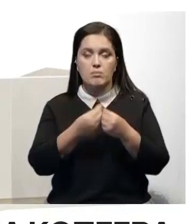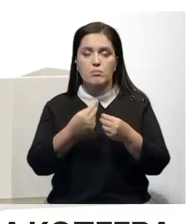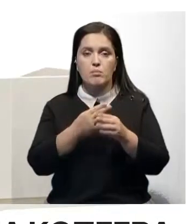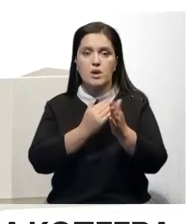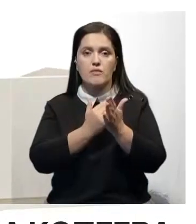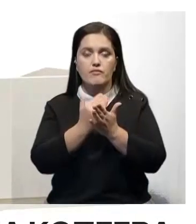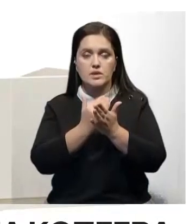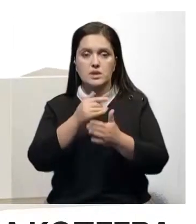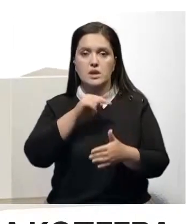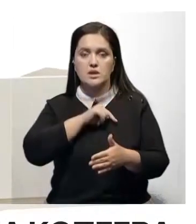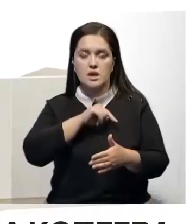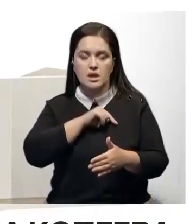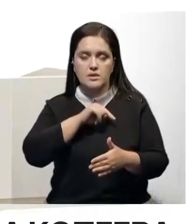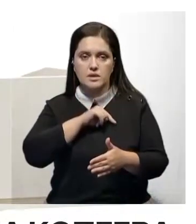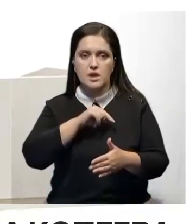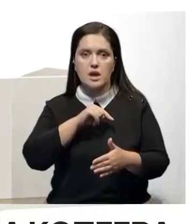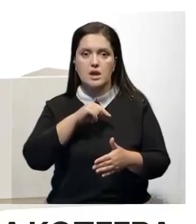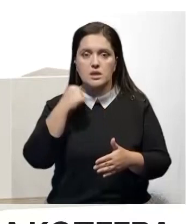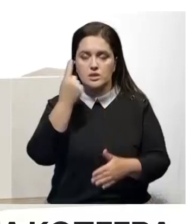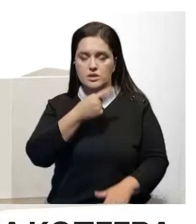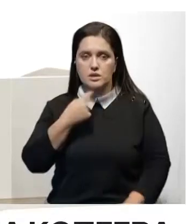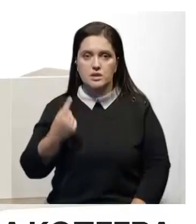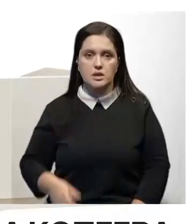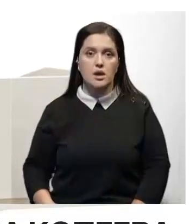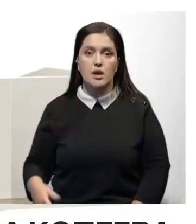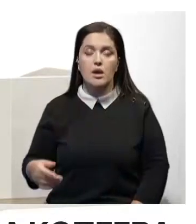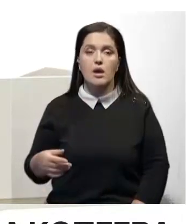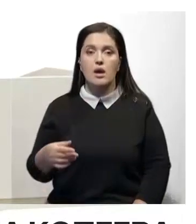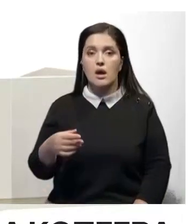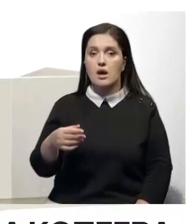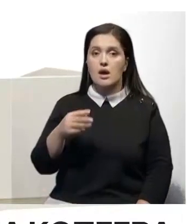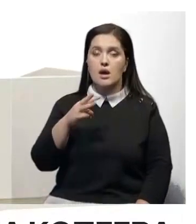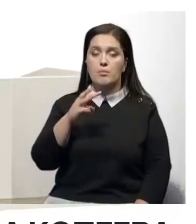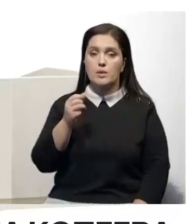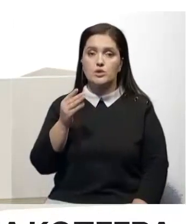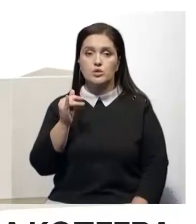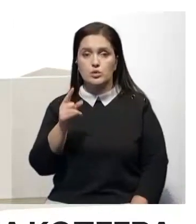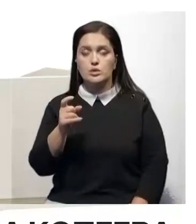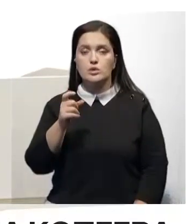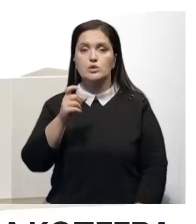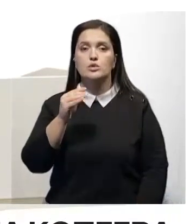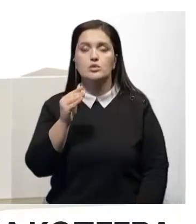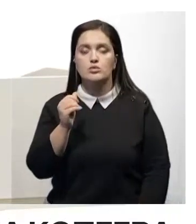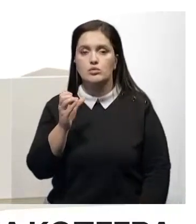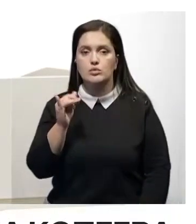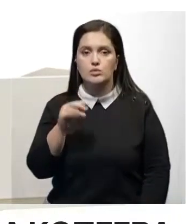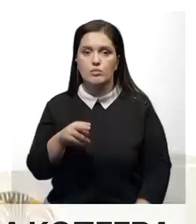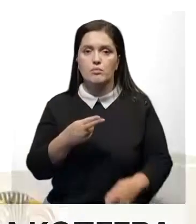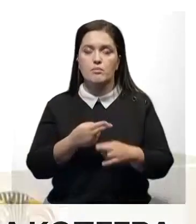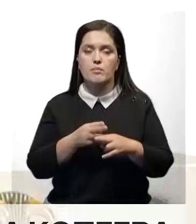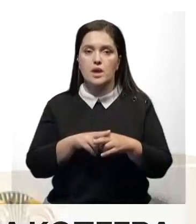высоко-дравственный и зрелой личности подчеркнула мы считаем что именно марш худжасок является одним из наших уникальных